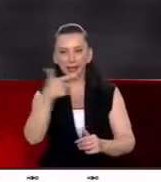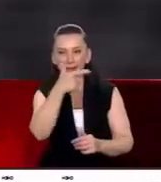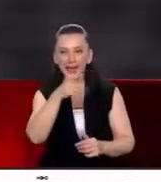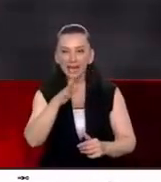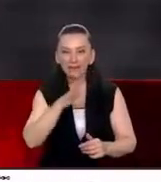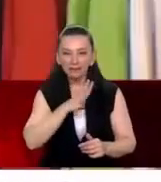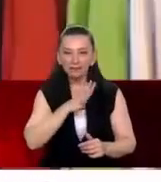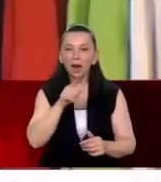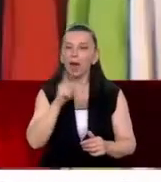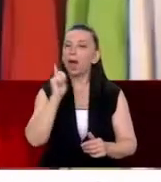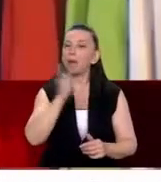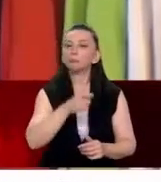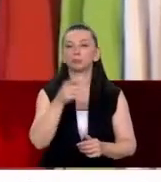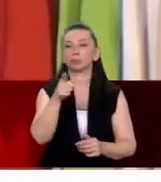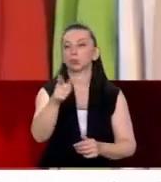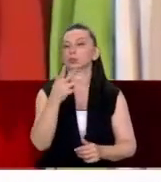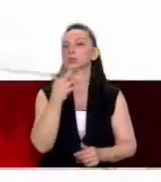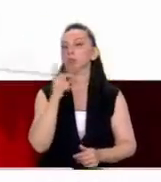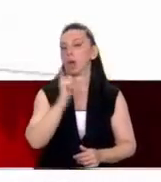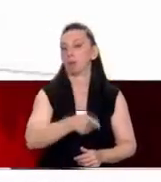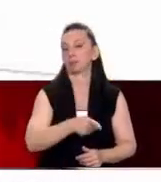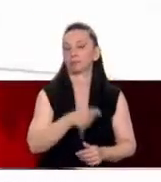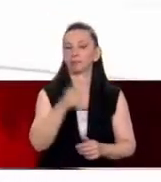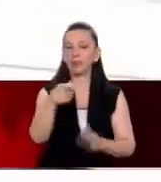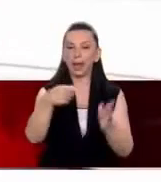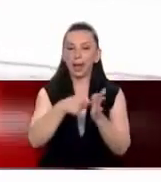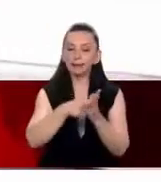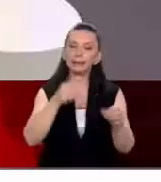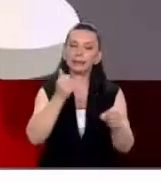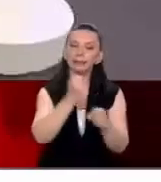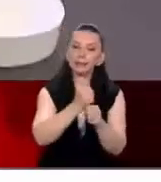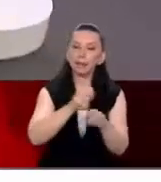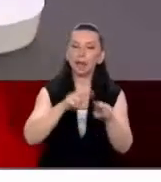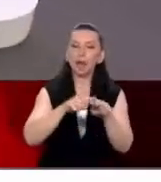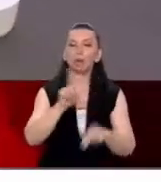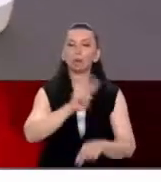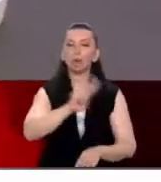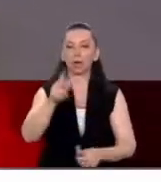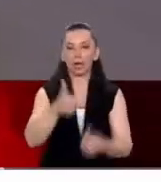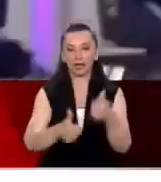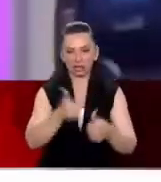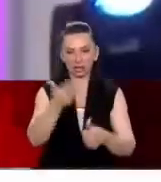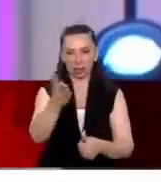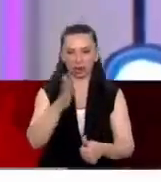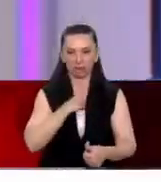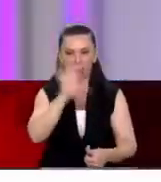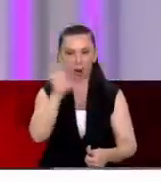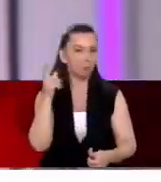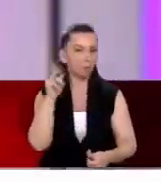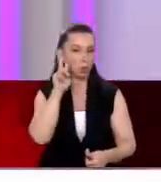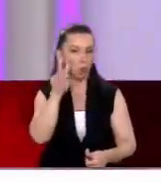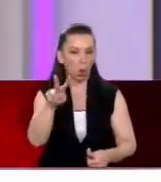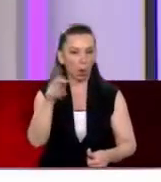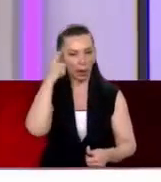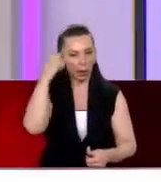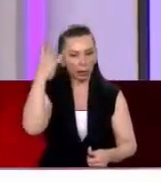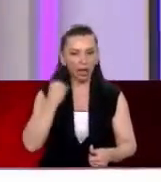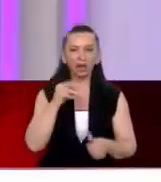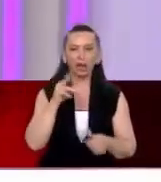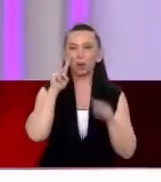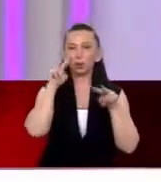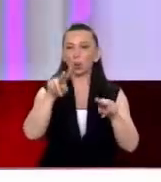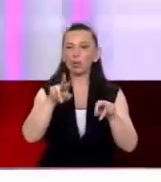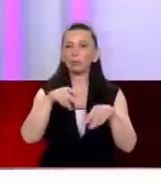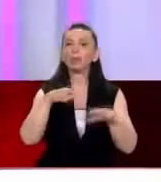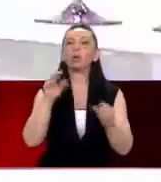Gizem Karamelek. Ben Gizem Karamelek. Adı Gizem Karamelek bir moda yarışmasıyla tanındı ama ekranda göründüğü gibi değil, tam